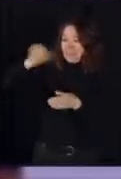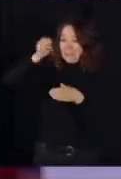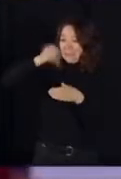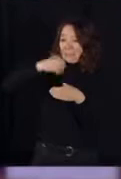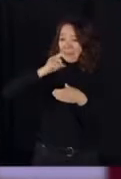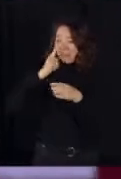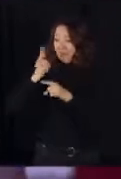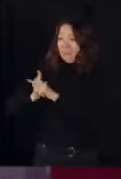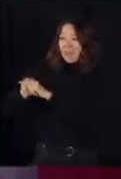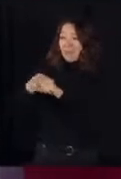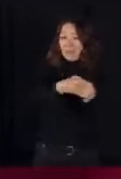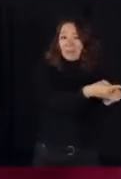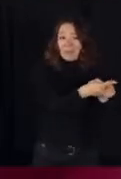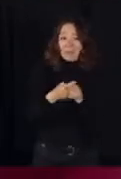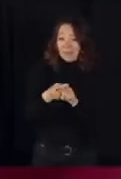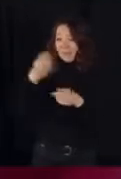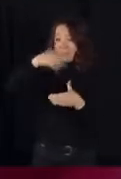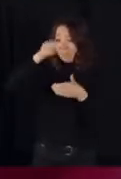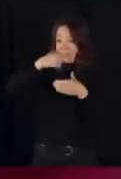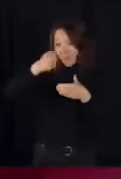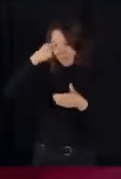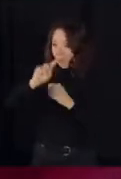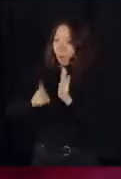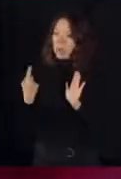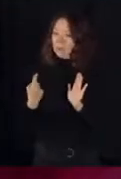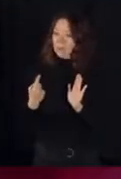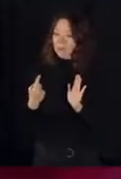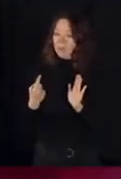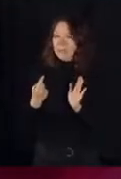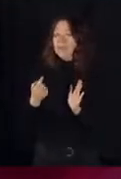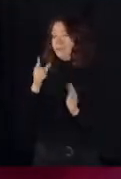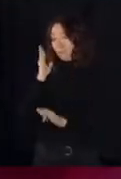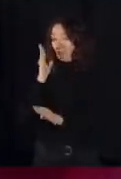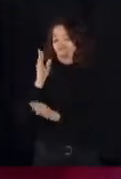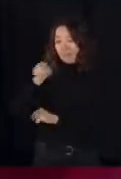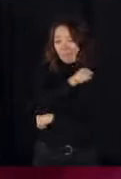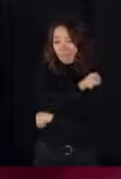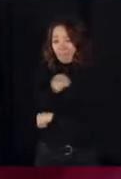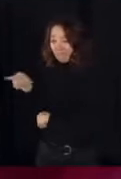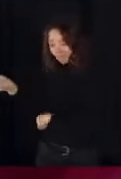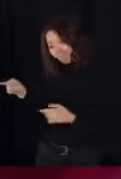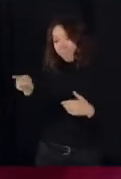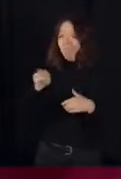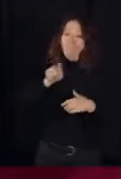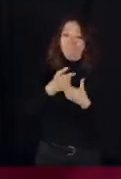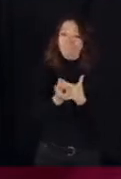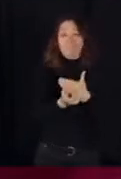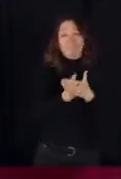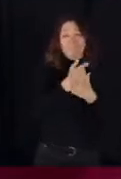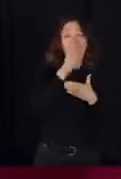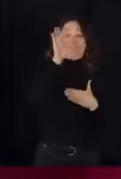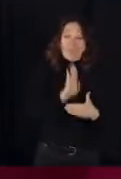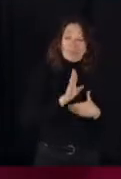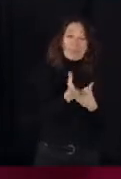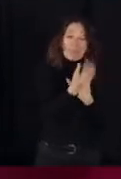d'initiative puisse se réitérer. Et pour ça, on va avoir besoin de votre contribution à toutes et à tous. Merci